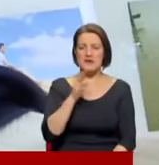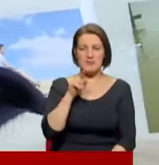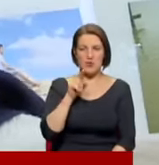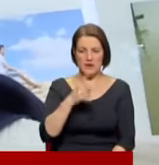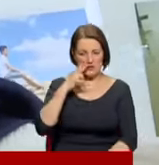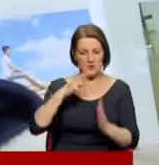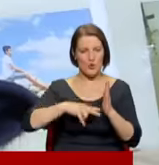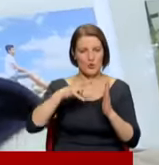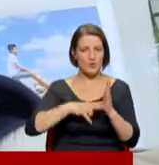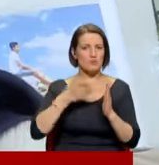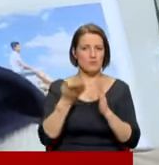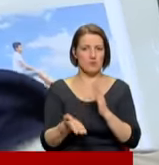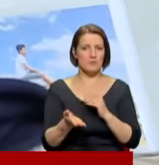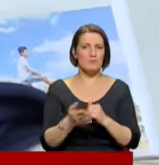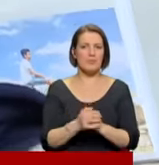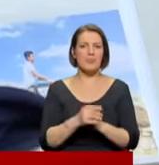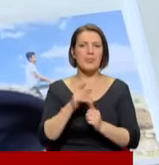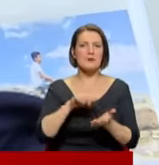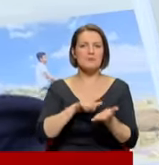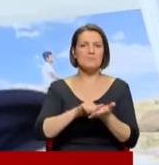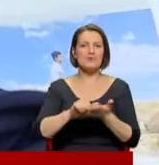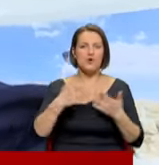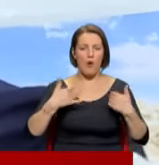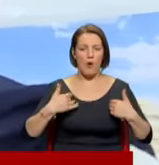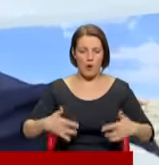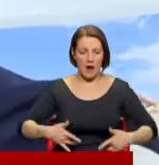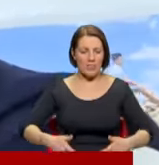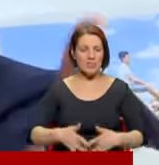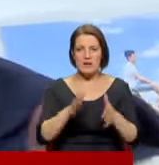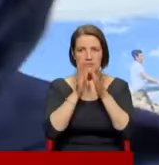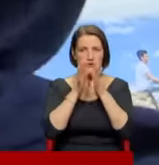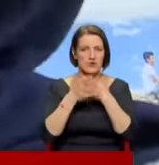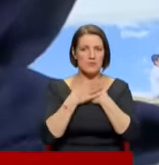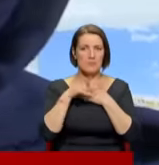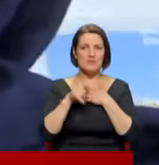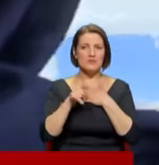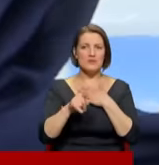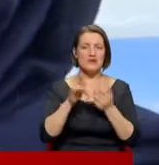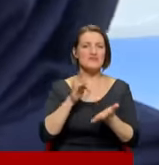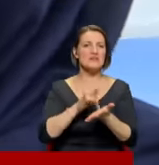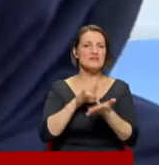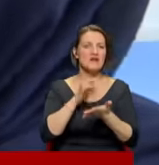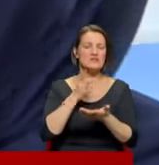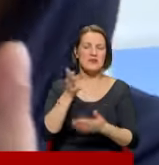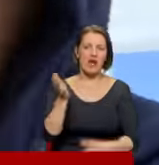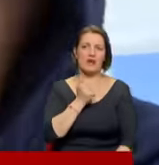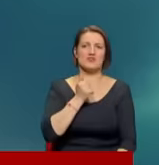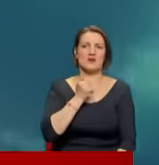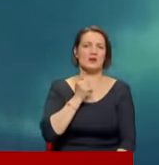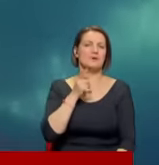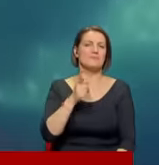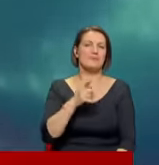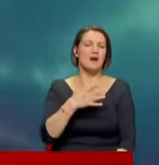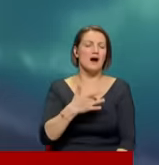raporlarında okuyorum bunları. Bütün organlarını biliyorum. Bunlar cezasını çekecek. Esra Kay